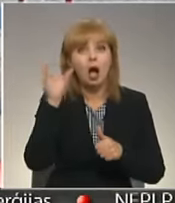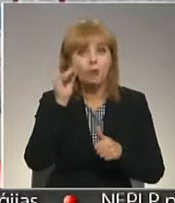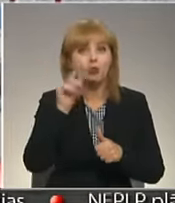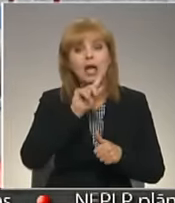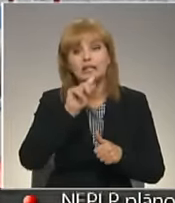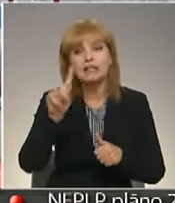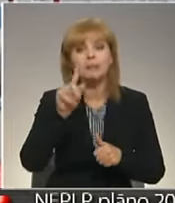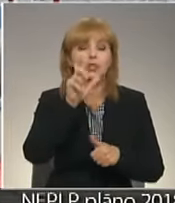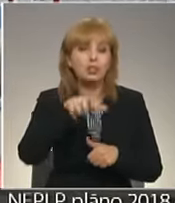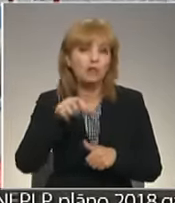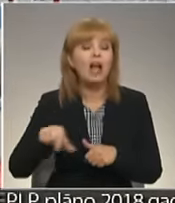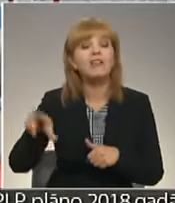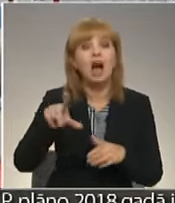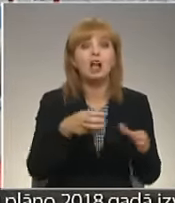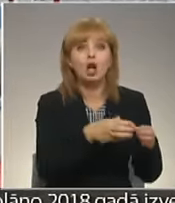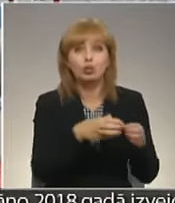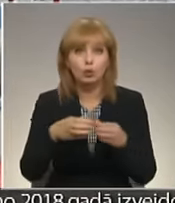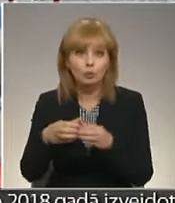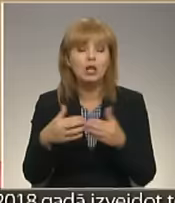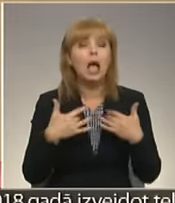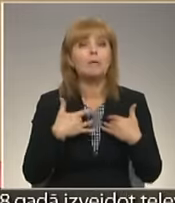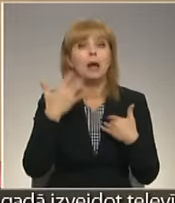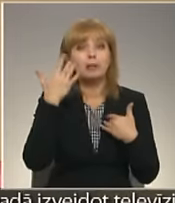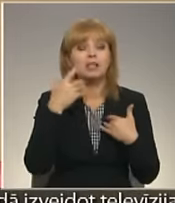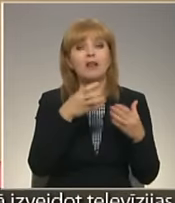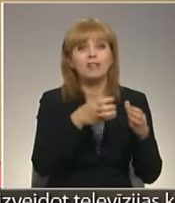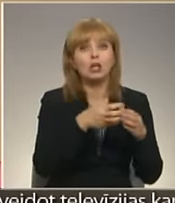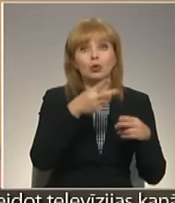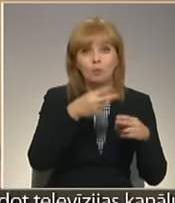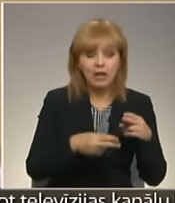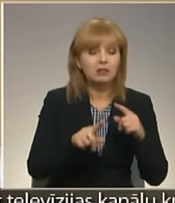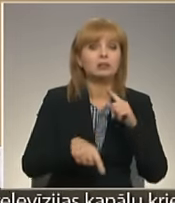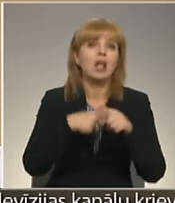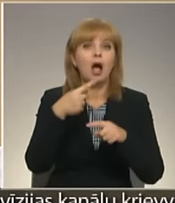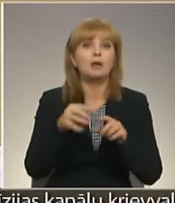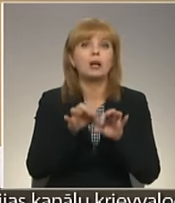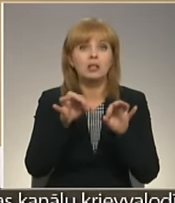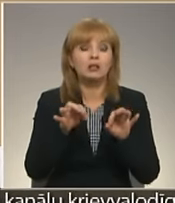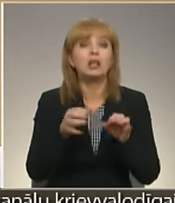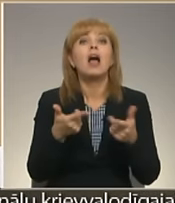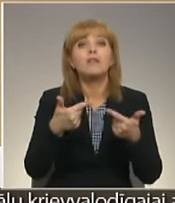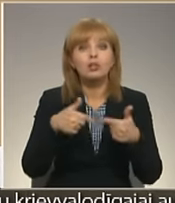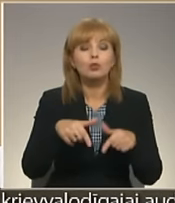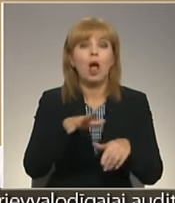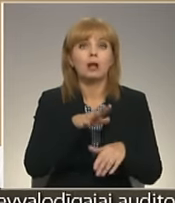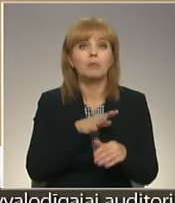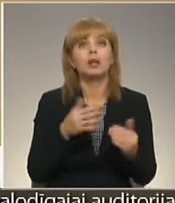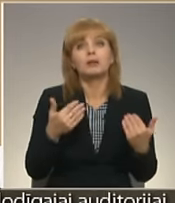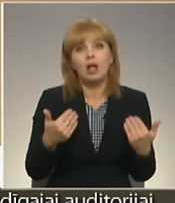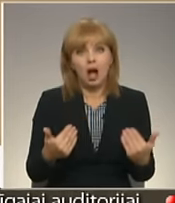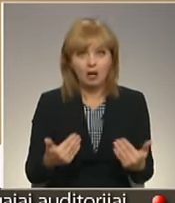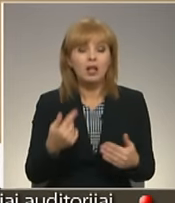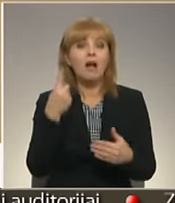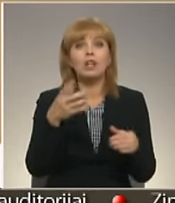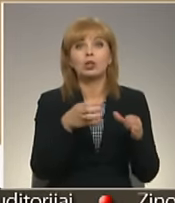100 cilvēki vairākās grupās. Principā mums ir tā, kā viena grupa beidzās, tā nākamā sākās. Visu laiku tā bija. Tagad ir tā, iet